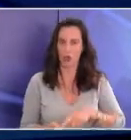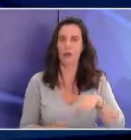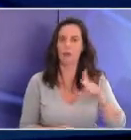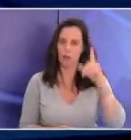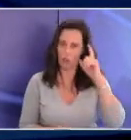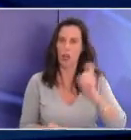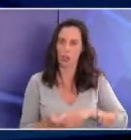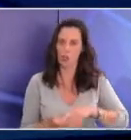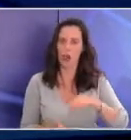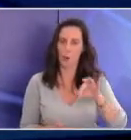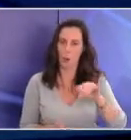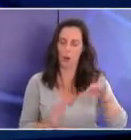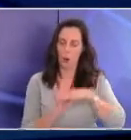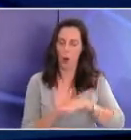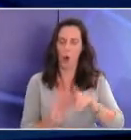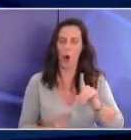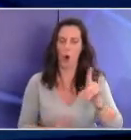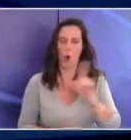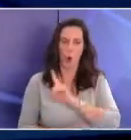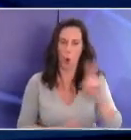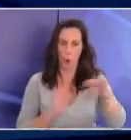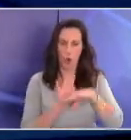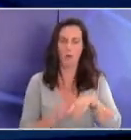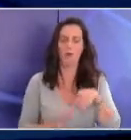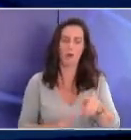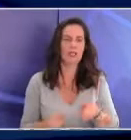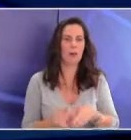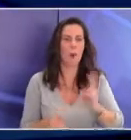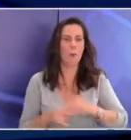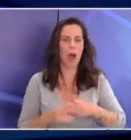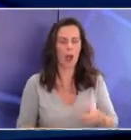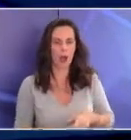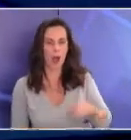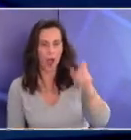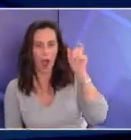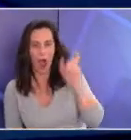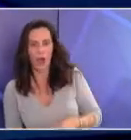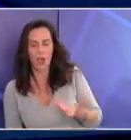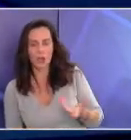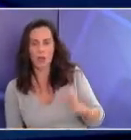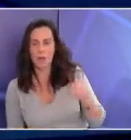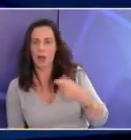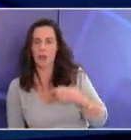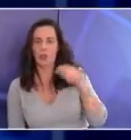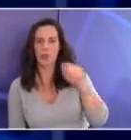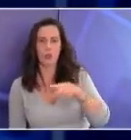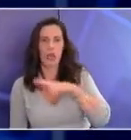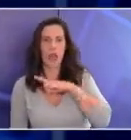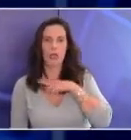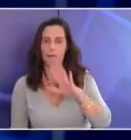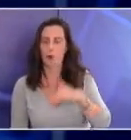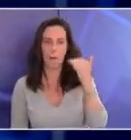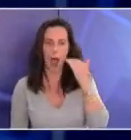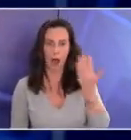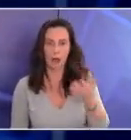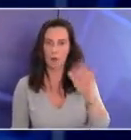אנחנו יודעים, דרישה של הימורים, הרי זה כמו סוג של מחלה, אז אנחנו נמשיך לראות את זה. אפילו לא מחלה, אנשים רוצים להמר, אנחנו, אם אני הולך לאנגליה היום, אפילו בארצות